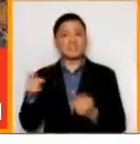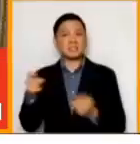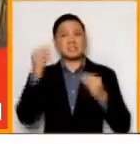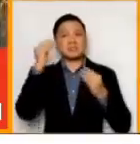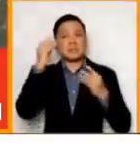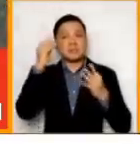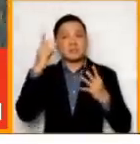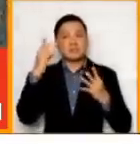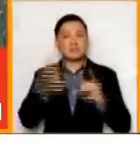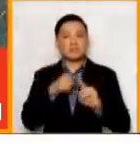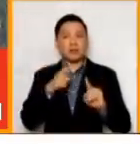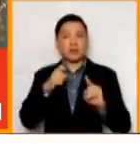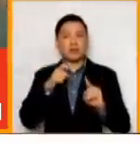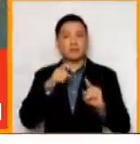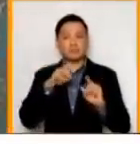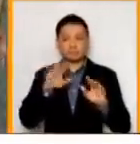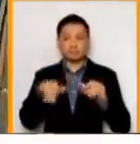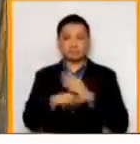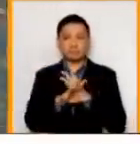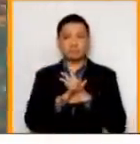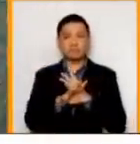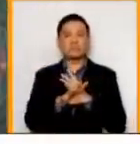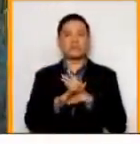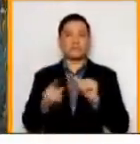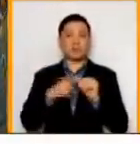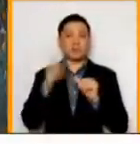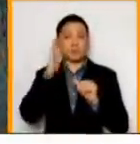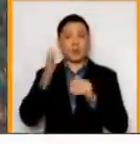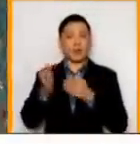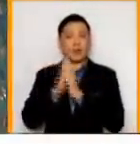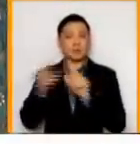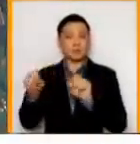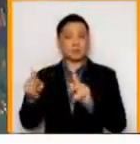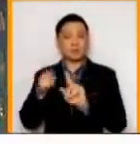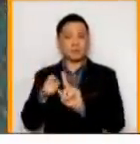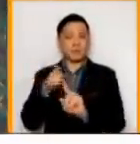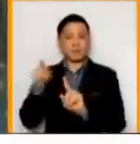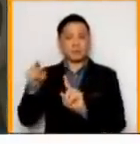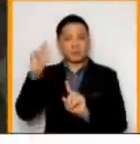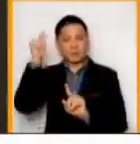national. Yan ang unang balita. Ian Cruz, Buong Puso, para sa Pilipino.